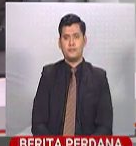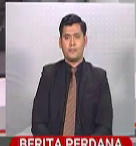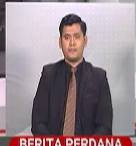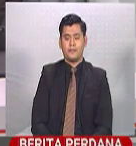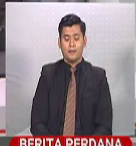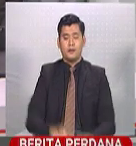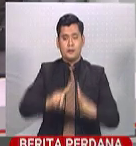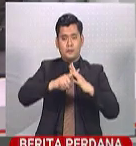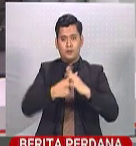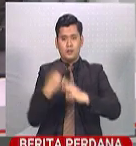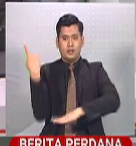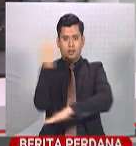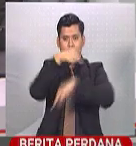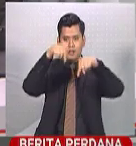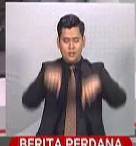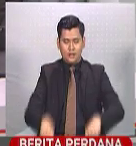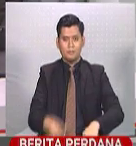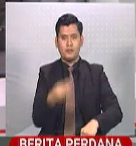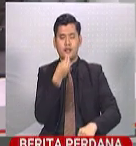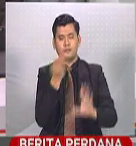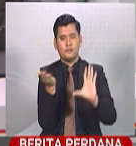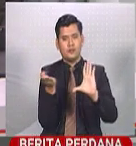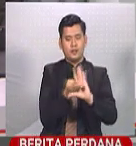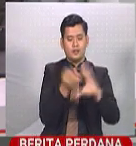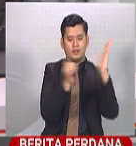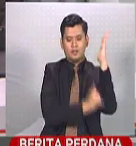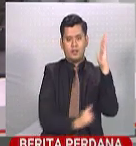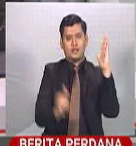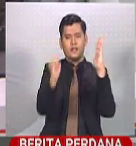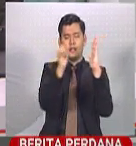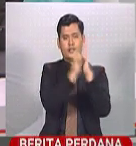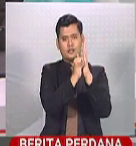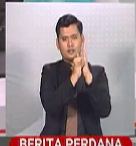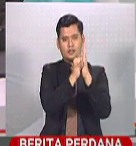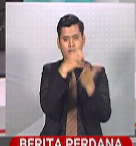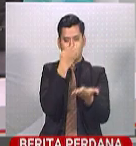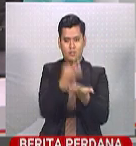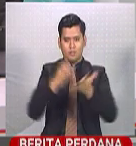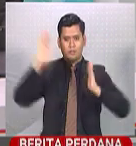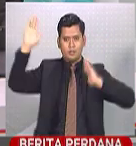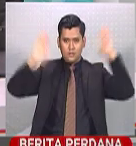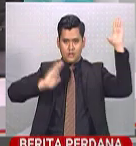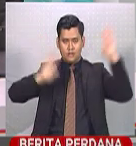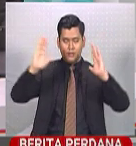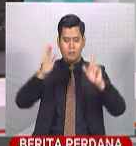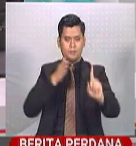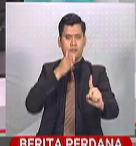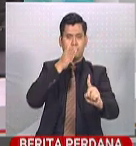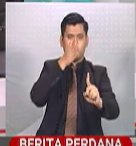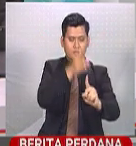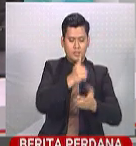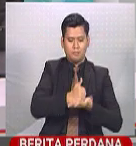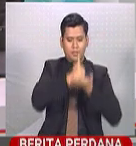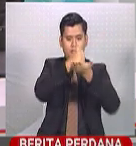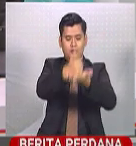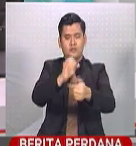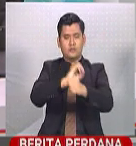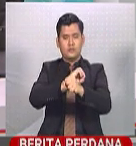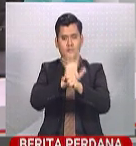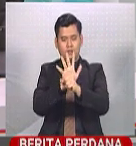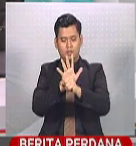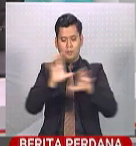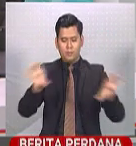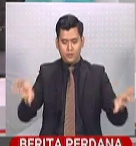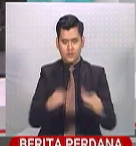Bermula hari ini, program Food Bank Yayasan Pembangunan Ekonomi Islam Malaysia YAPIM 2.0 melalui misi musaadah COVID-19